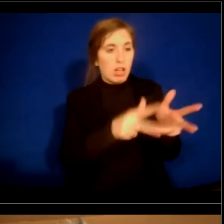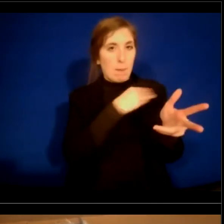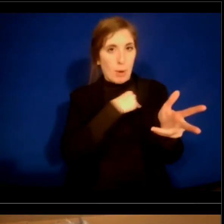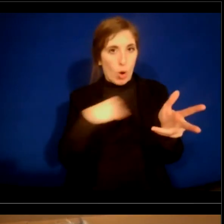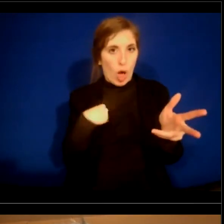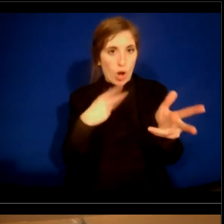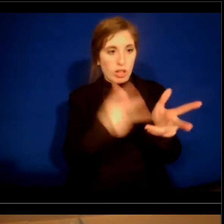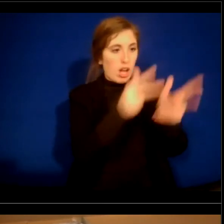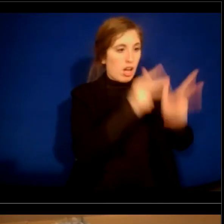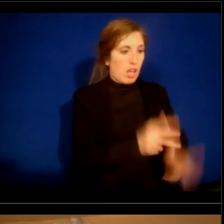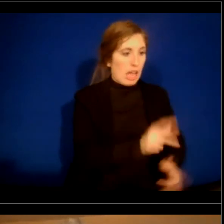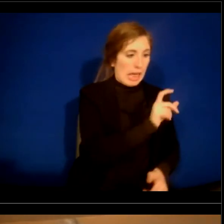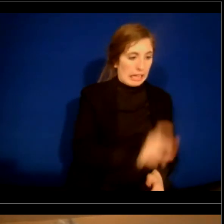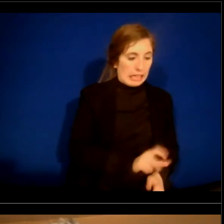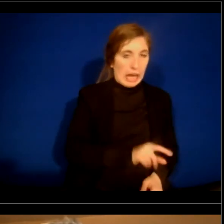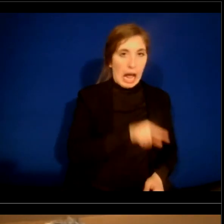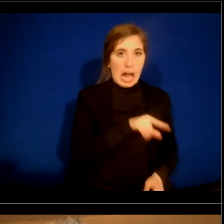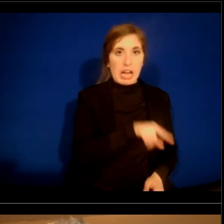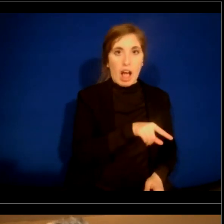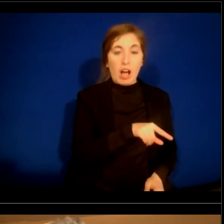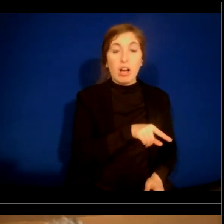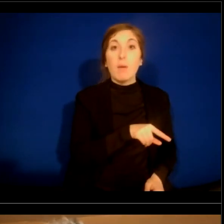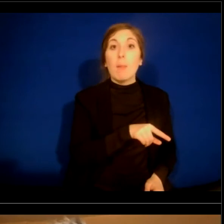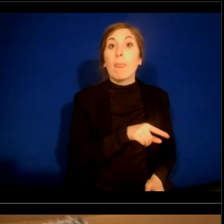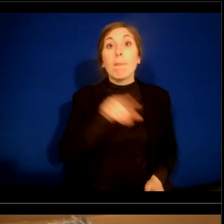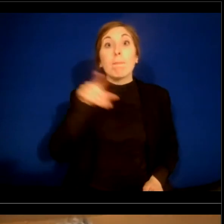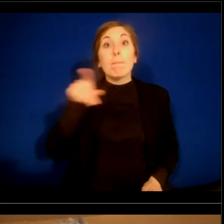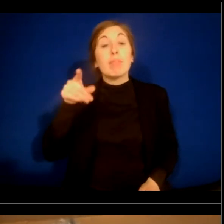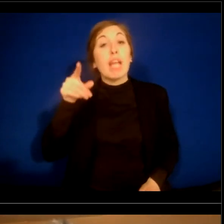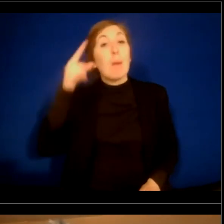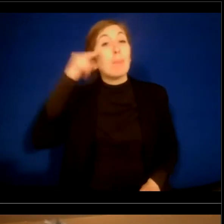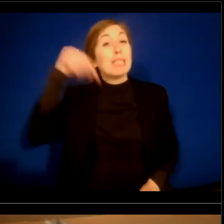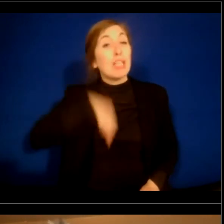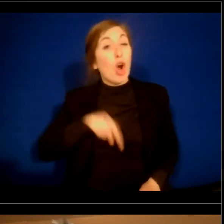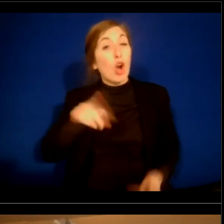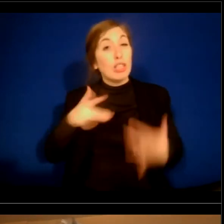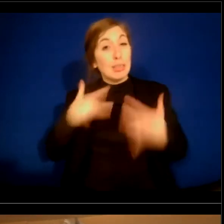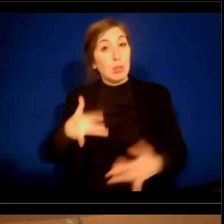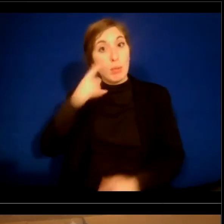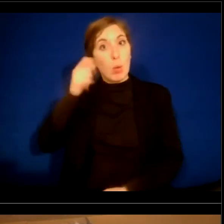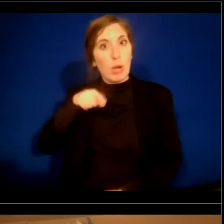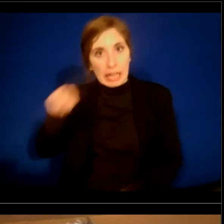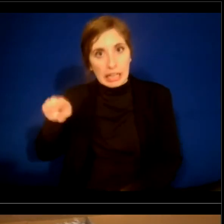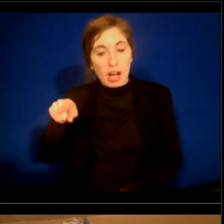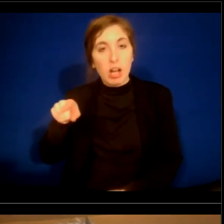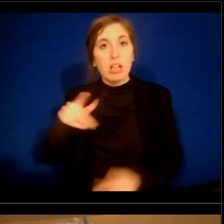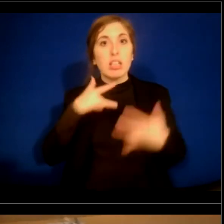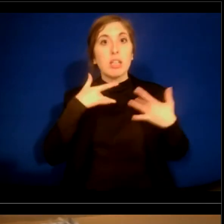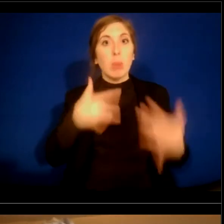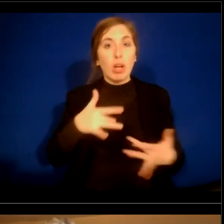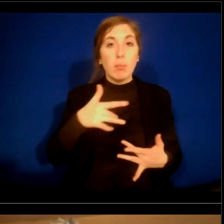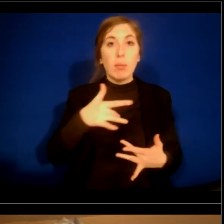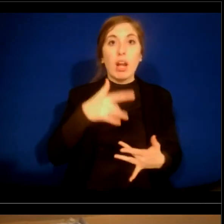informazioni che arrivano dal campo. Quindi grazie a tutti, relatori e partecipanti,